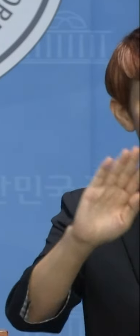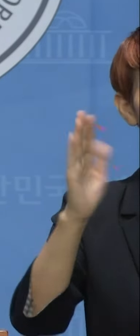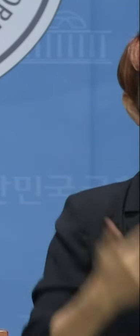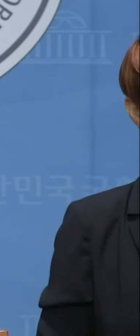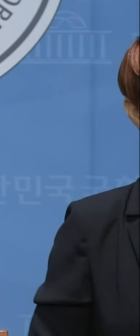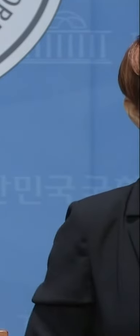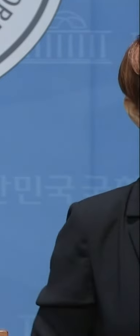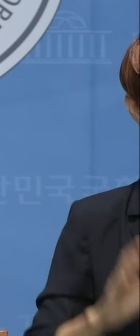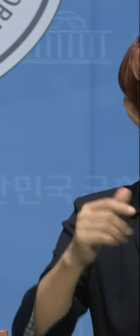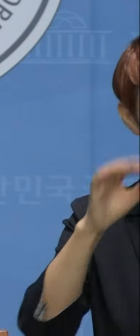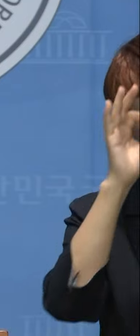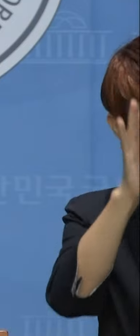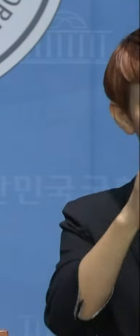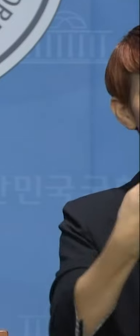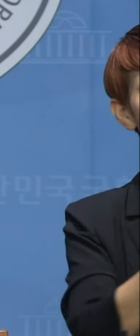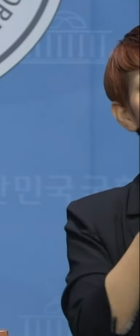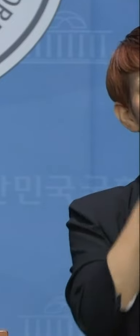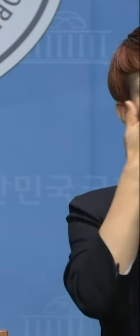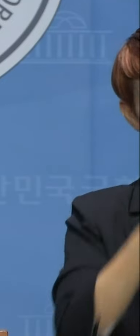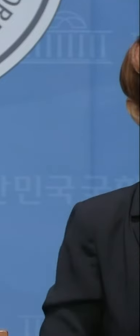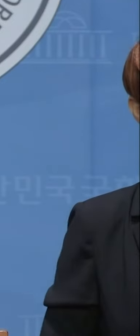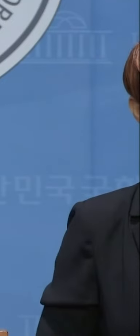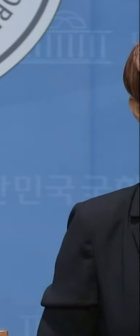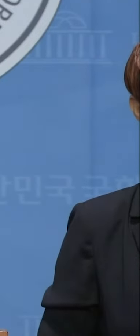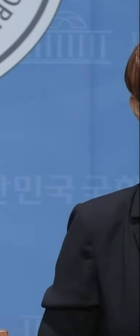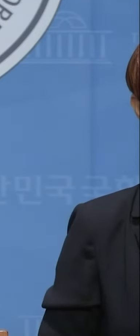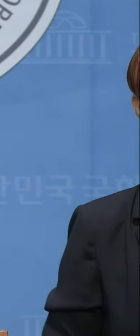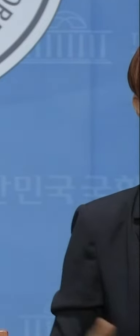국민들께서 납득하실 것입니다